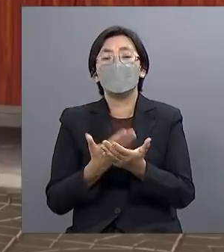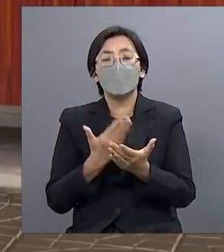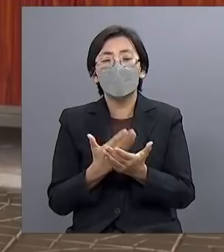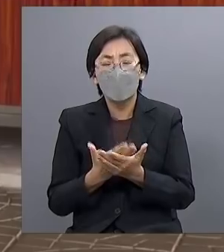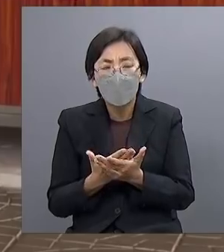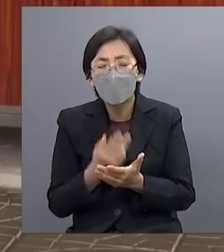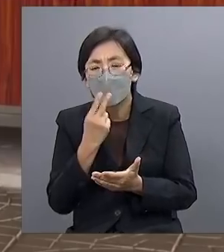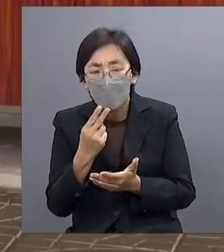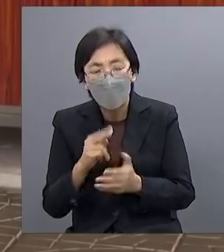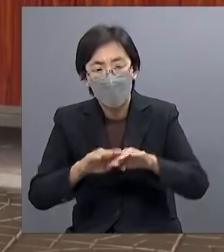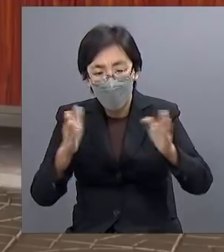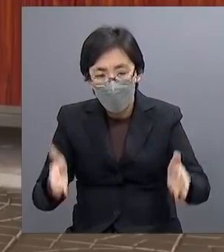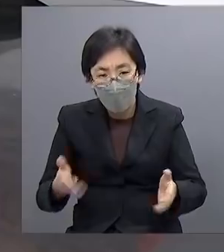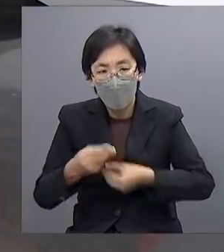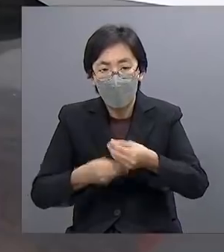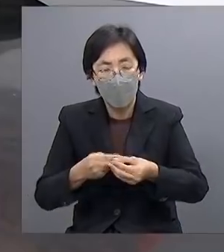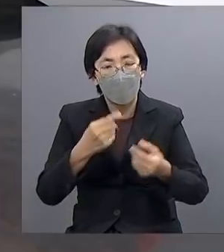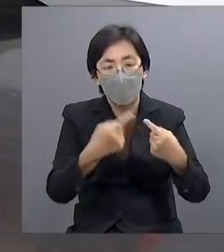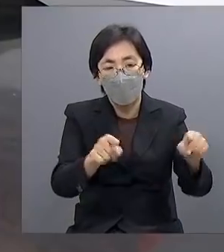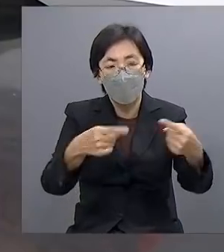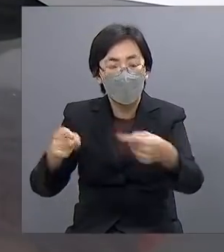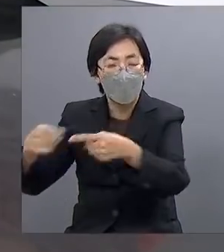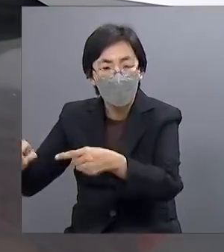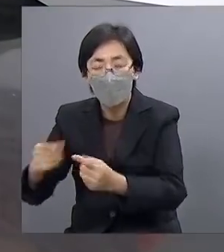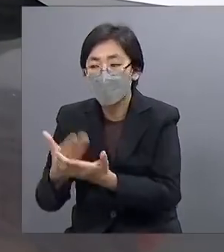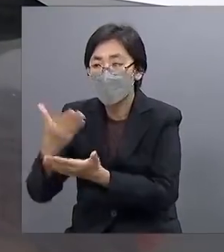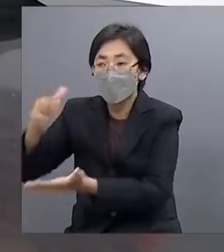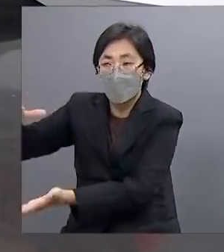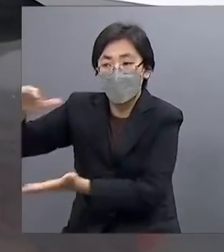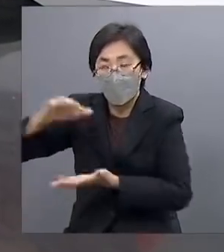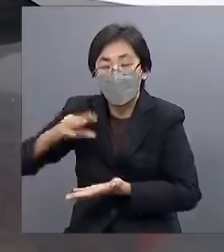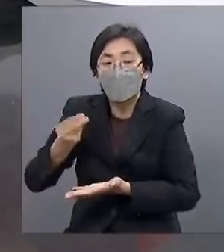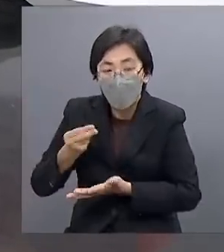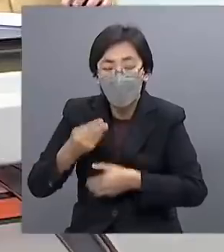งนะคะคุณพาวดีคุณจิรชาตาว่ารับมาจากพ่อค้าคนกลางเท่าไหร่ค่ะ ขอบคุณค่ะ